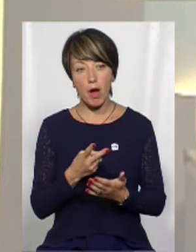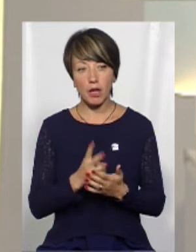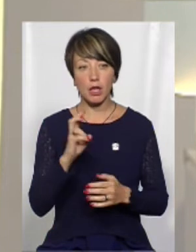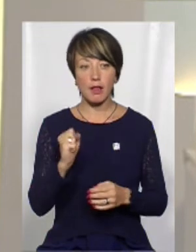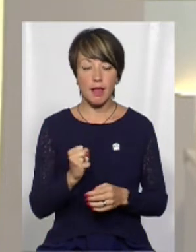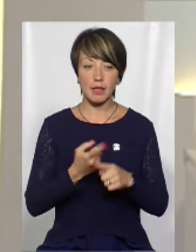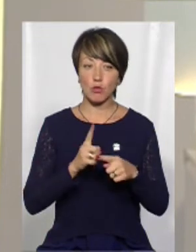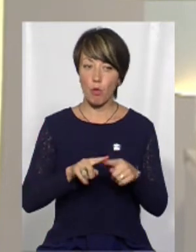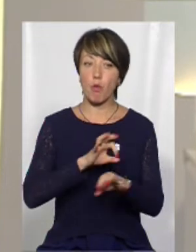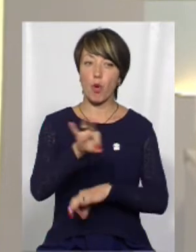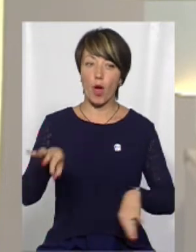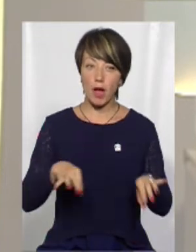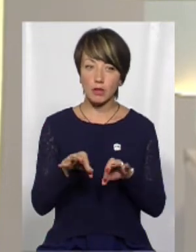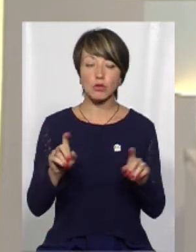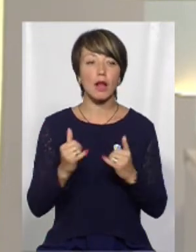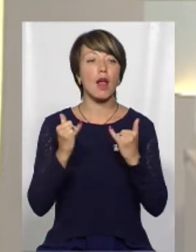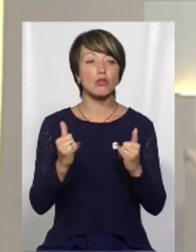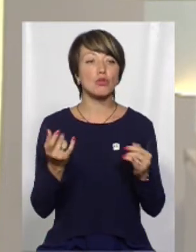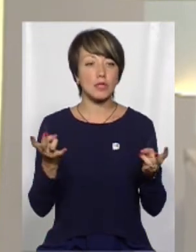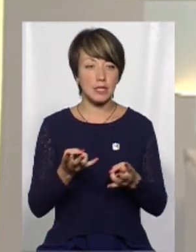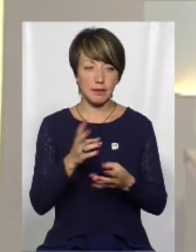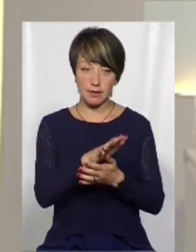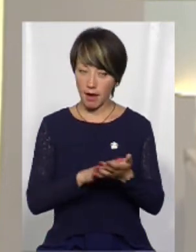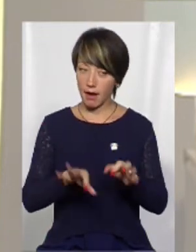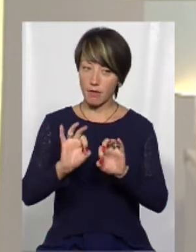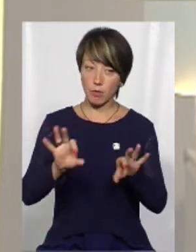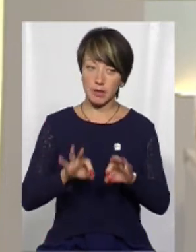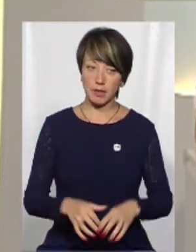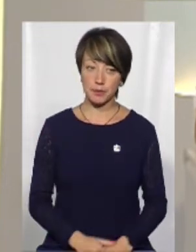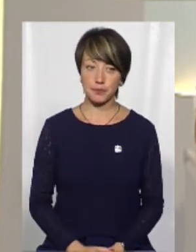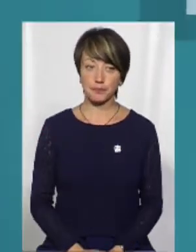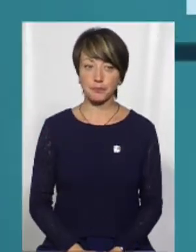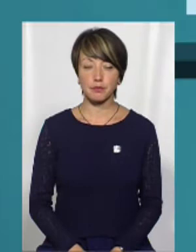на моднях і для чого це взагалі, далі у її коментарі.